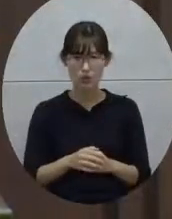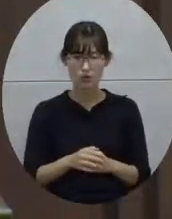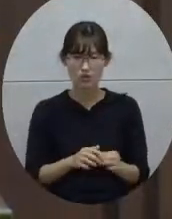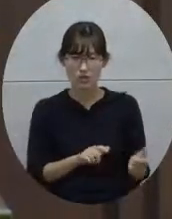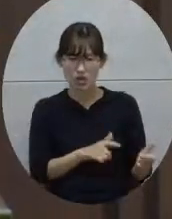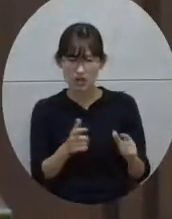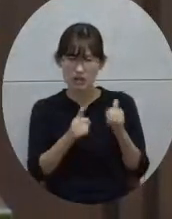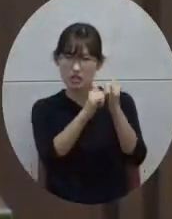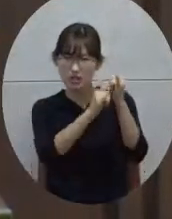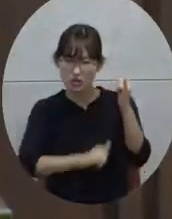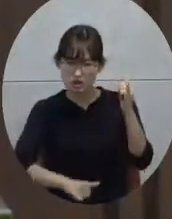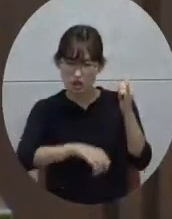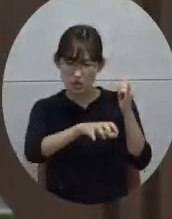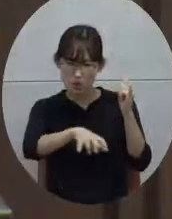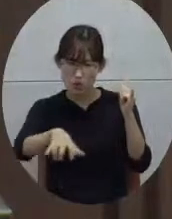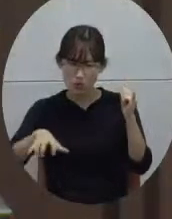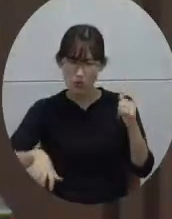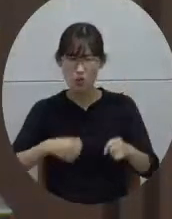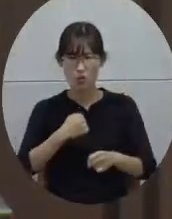콘텐츠를 만들 것입니다.